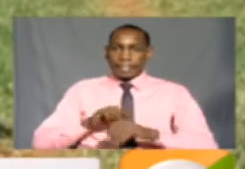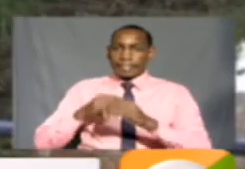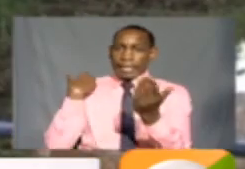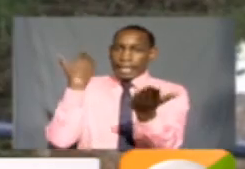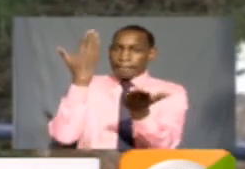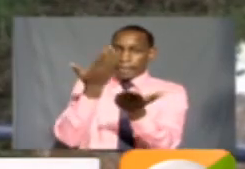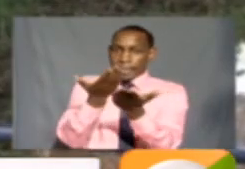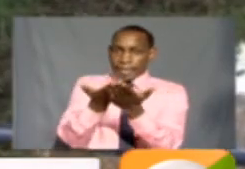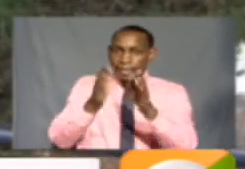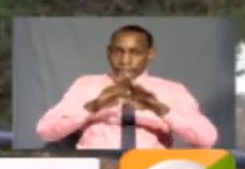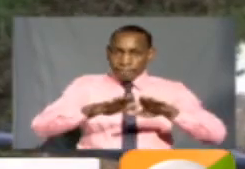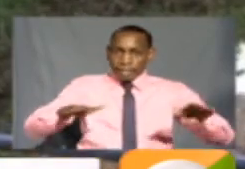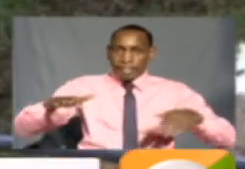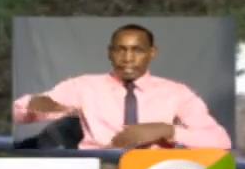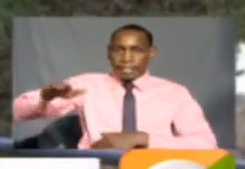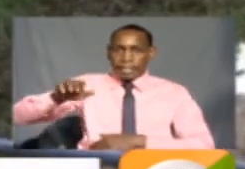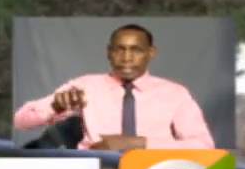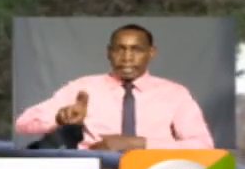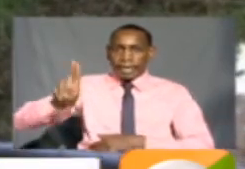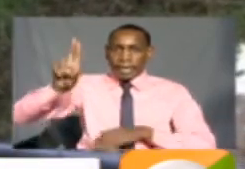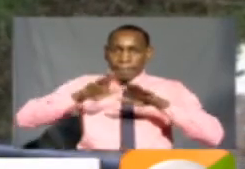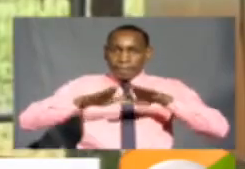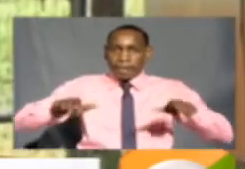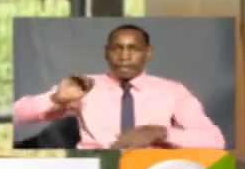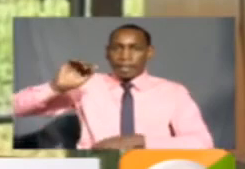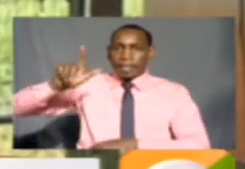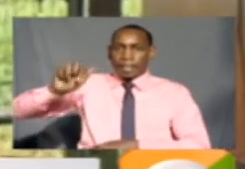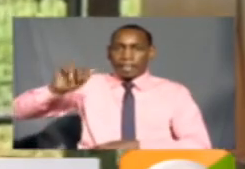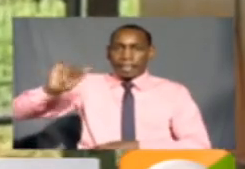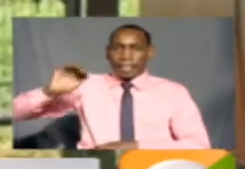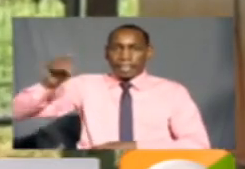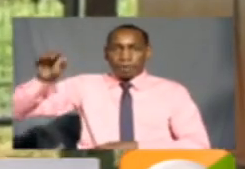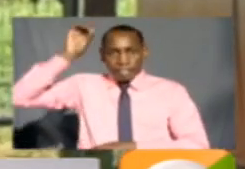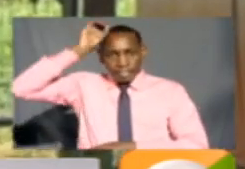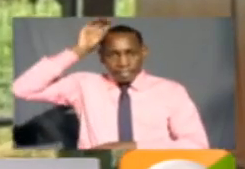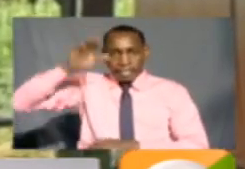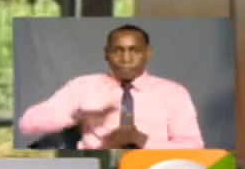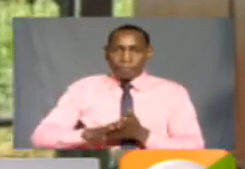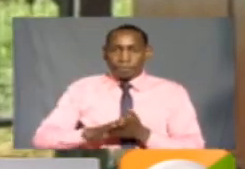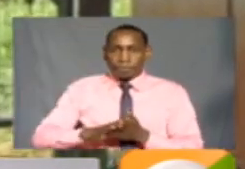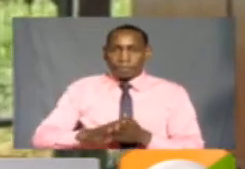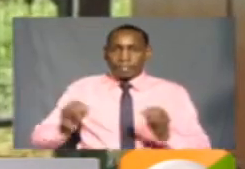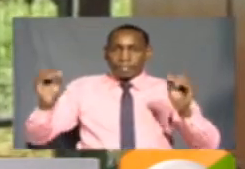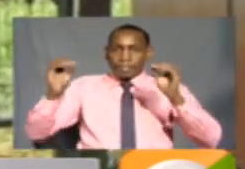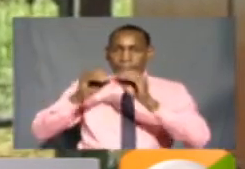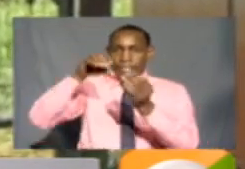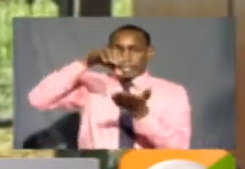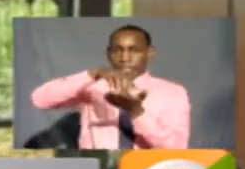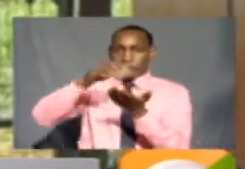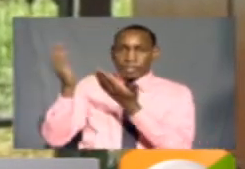Tunapowasili katika boma hili eneo la Uplands Lari kaunti ya Kiambu, tunapata hili.